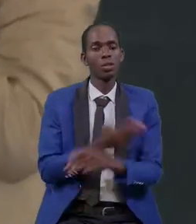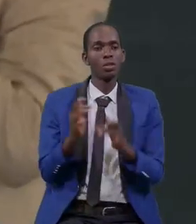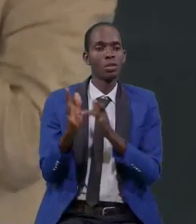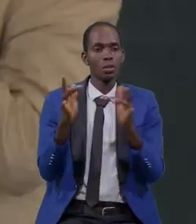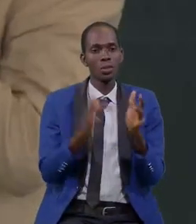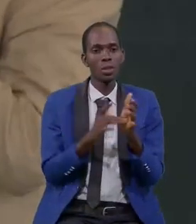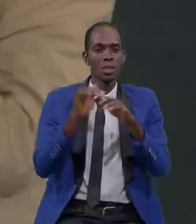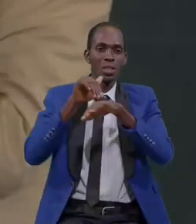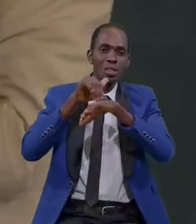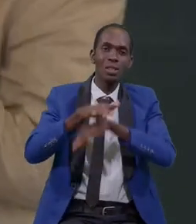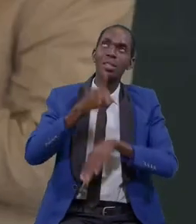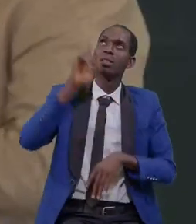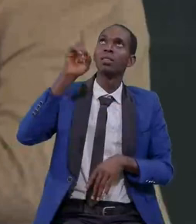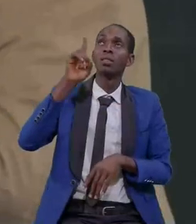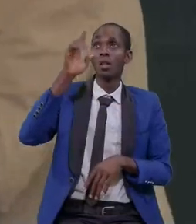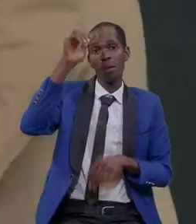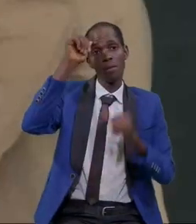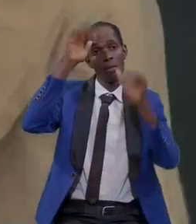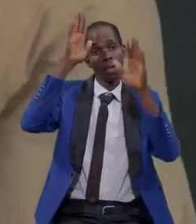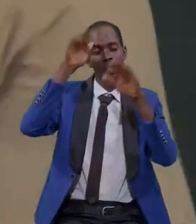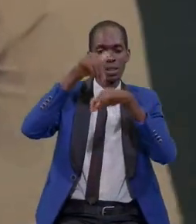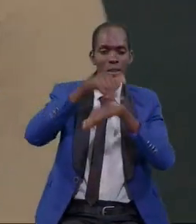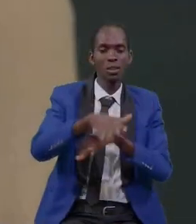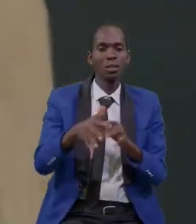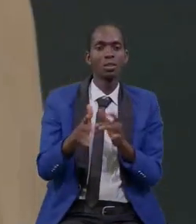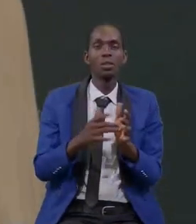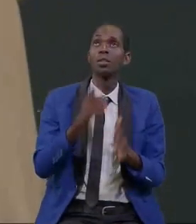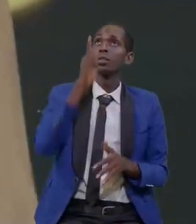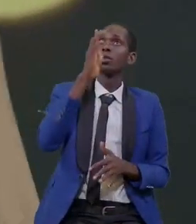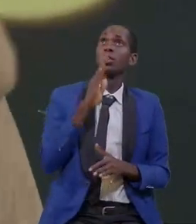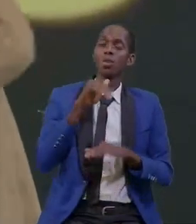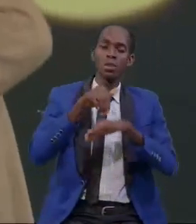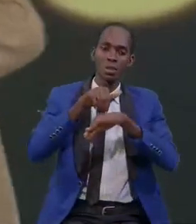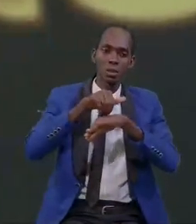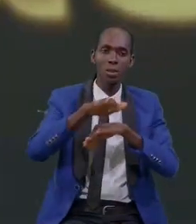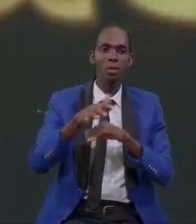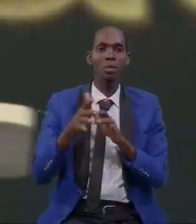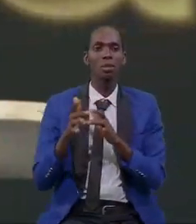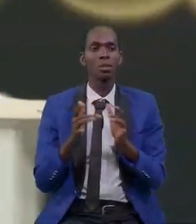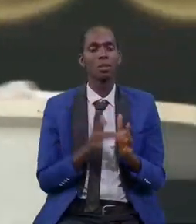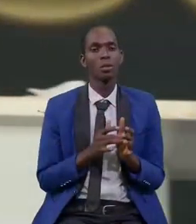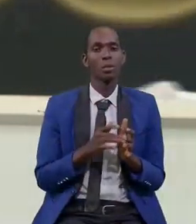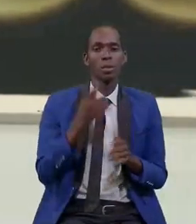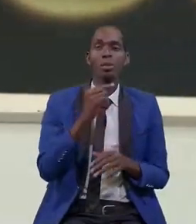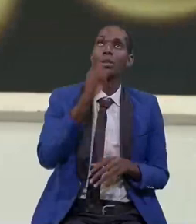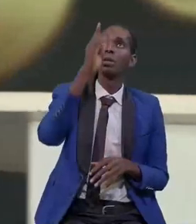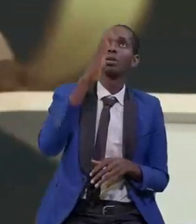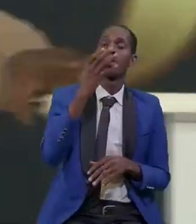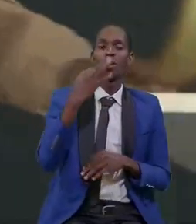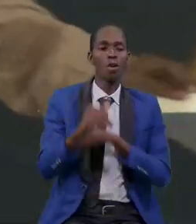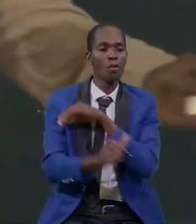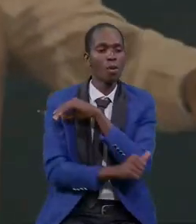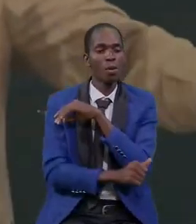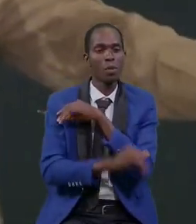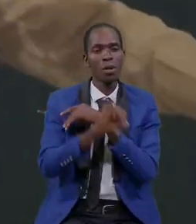son fils, son serviteur l'a envoyé Dieu l'a envoyé. Le Dieu d'Abraham, d'Isaac,